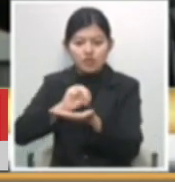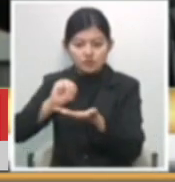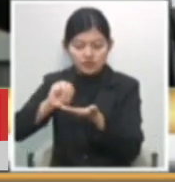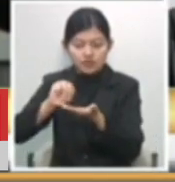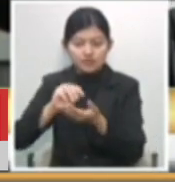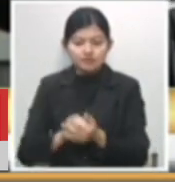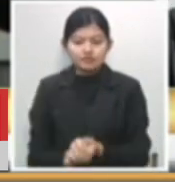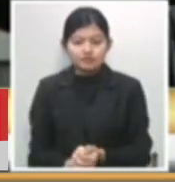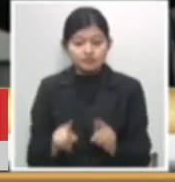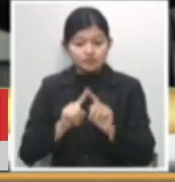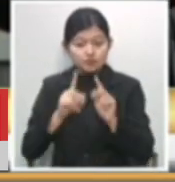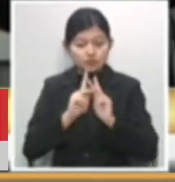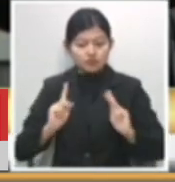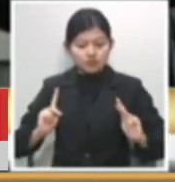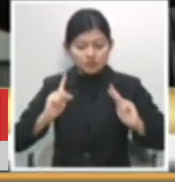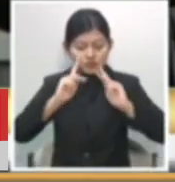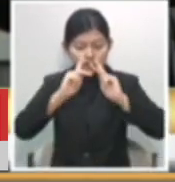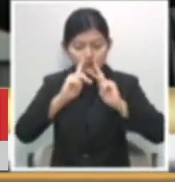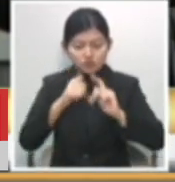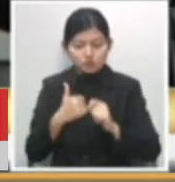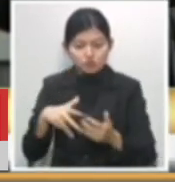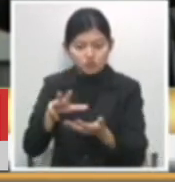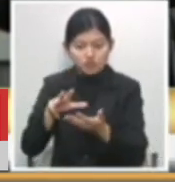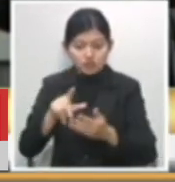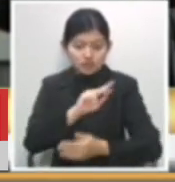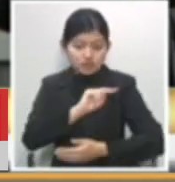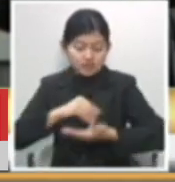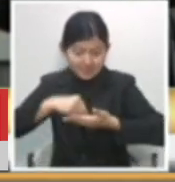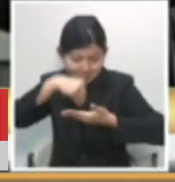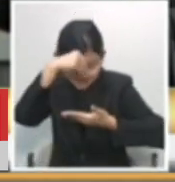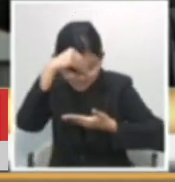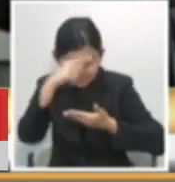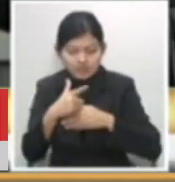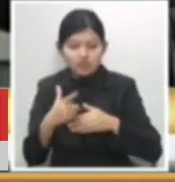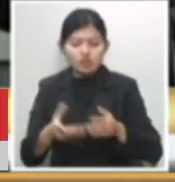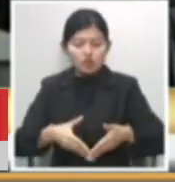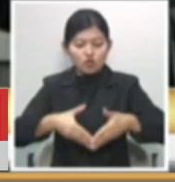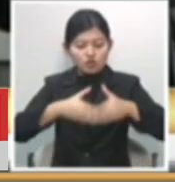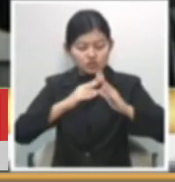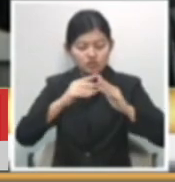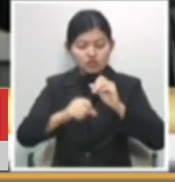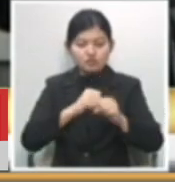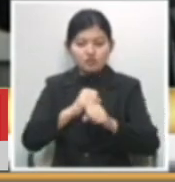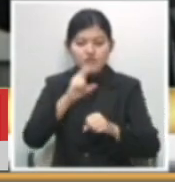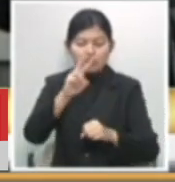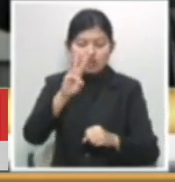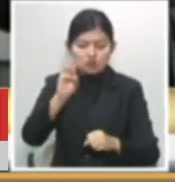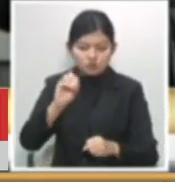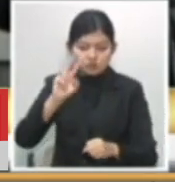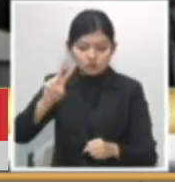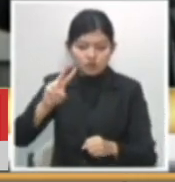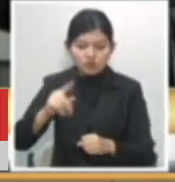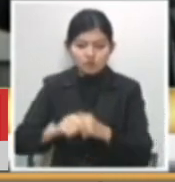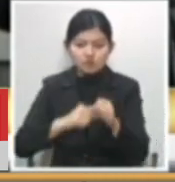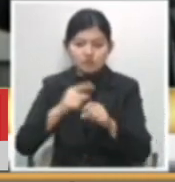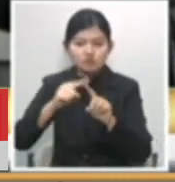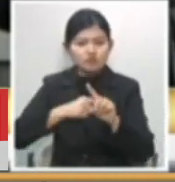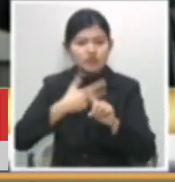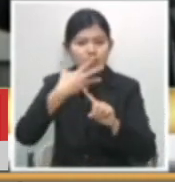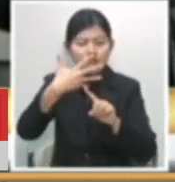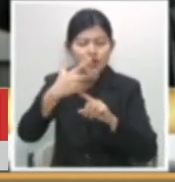แต่ว่ากระทรวงดังกล่าวครับกระทรวงอุดมศึกษาได้ก่อตั้งขึ้นในปี62วันที่2พฤษภาครับผ่านมาแ